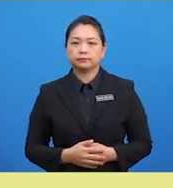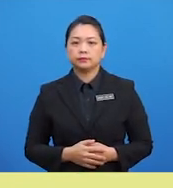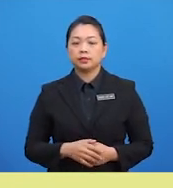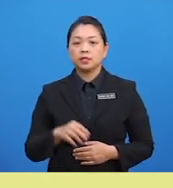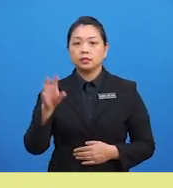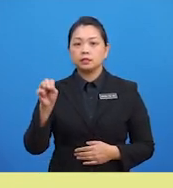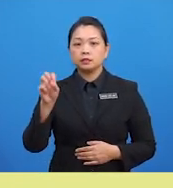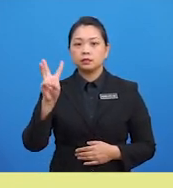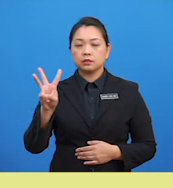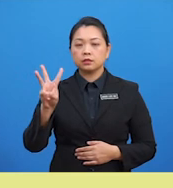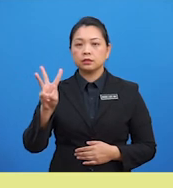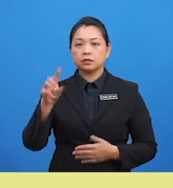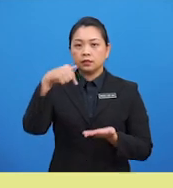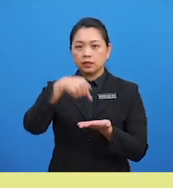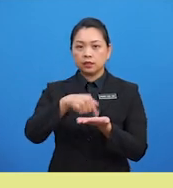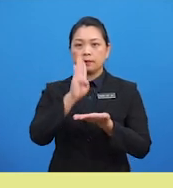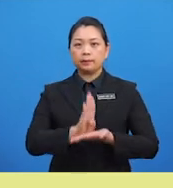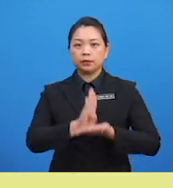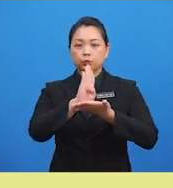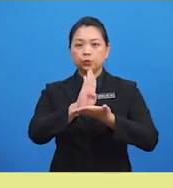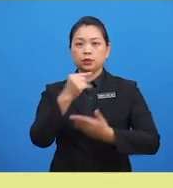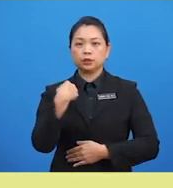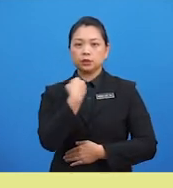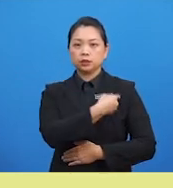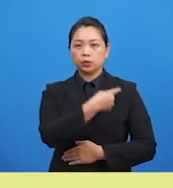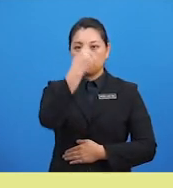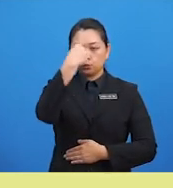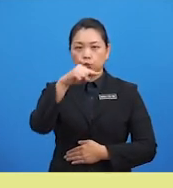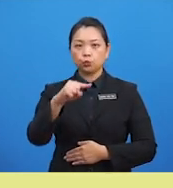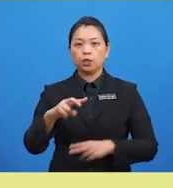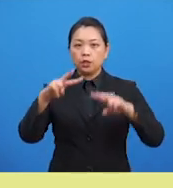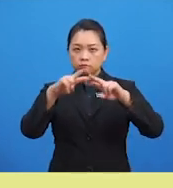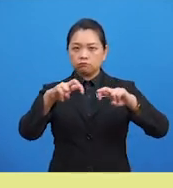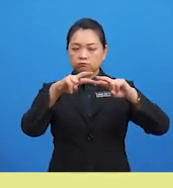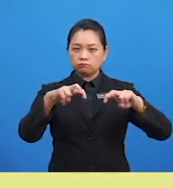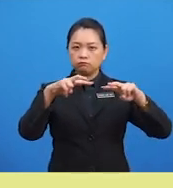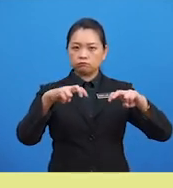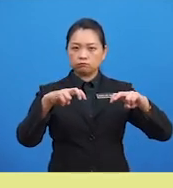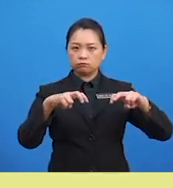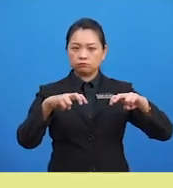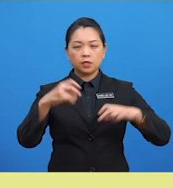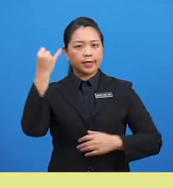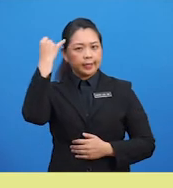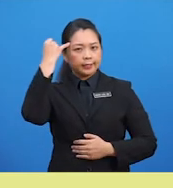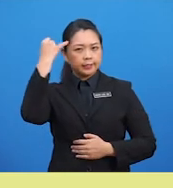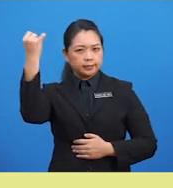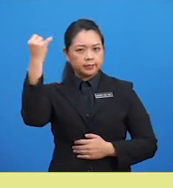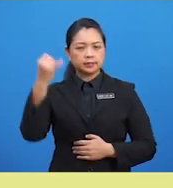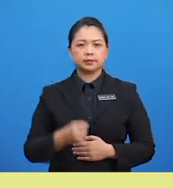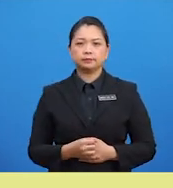Perisian ini membantu kita untuk meneroka idea,